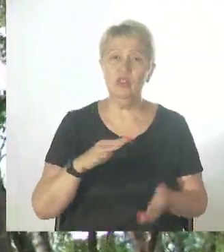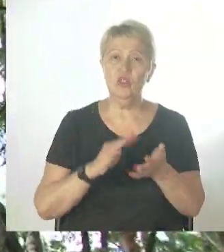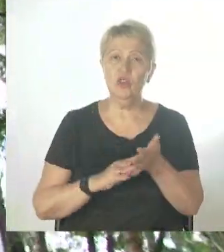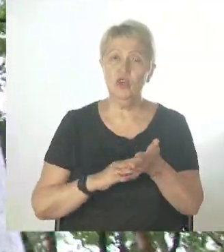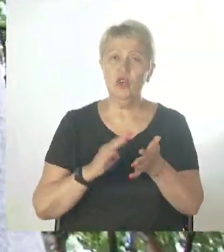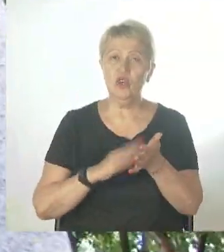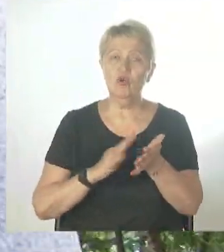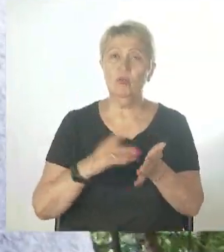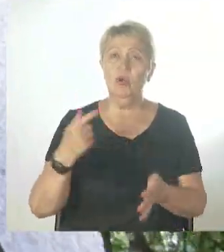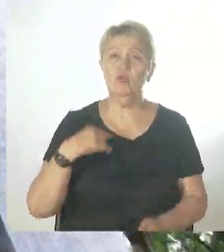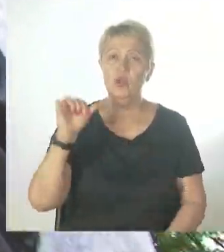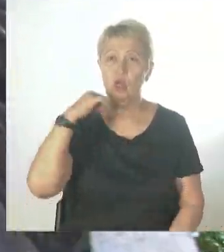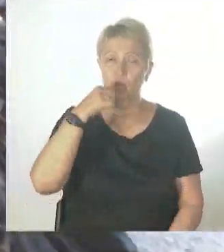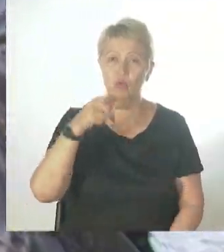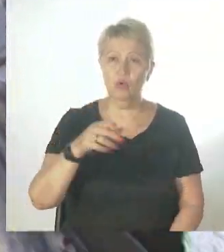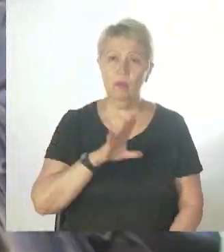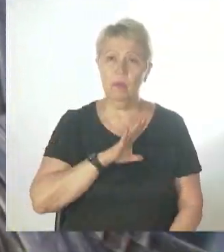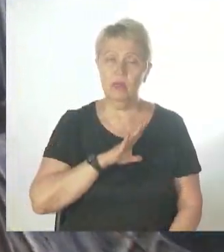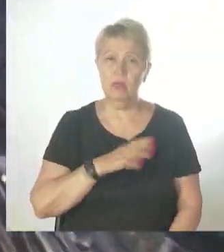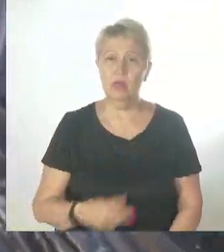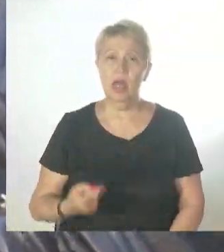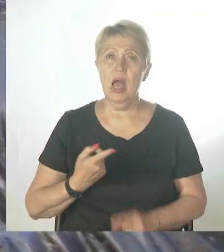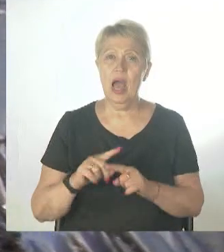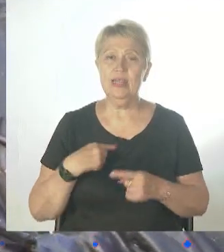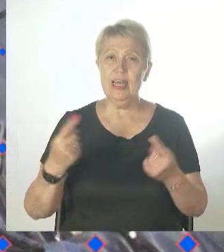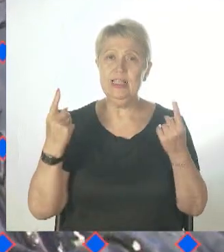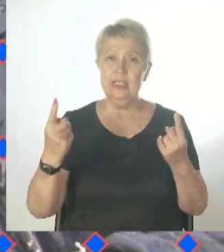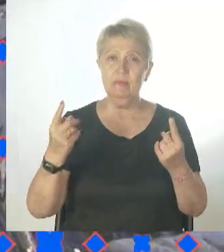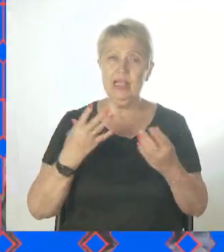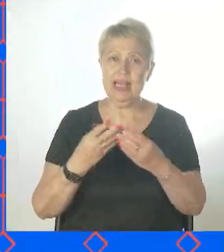держат пару голубей, которые являются символом семьи и мира.